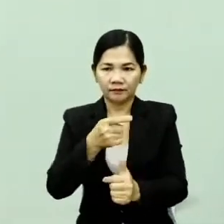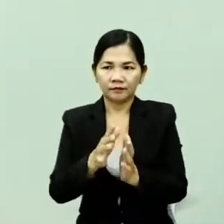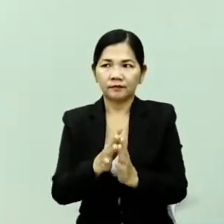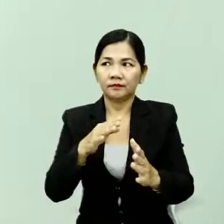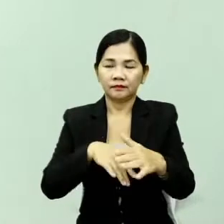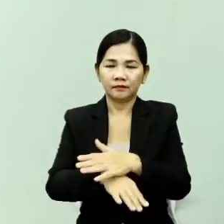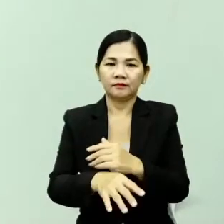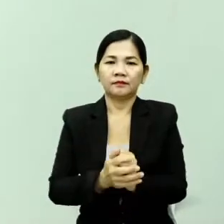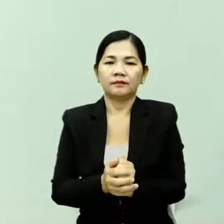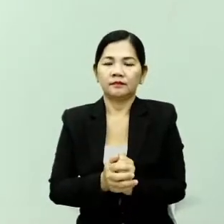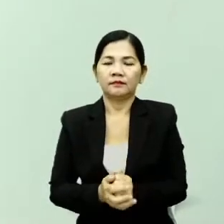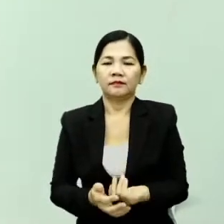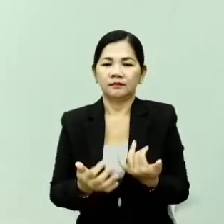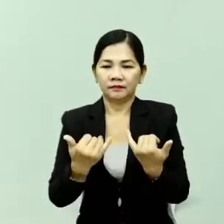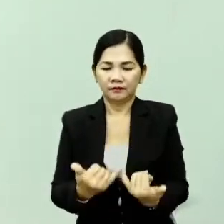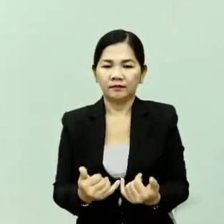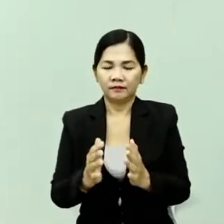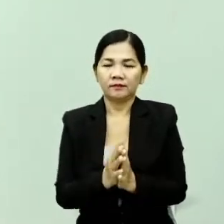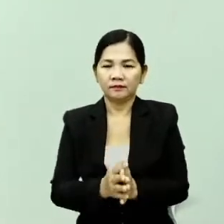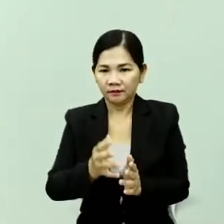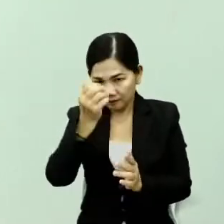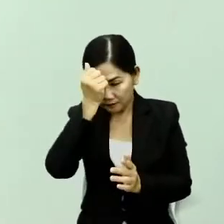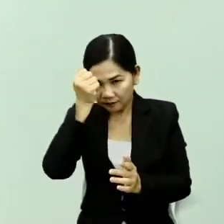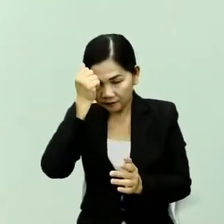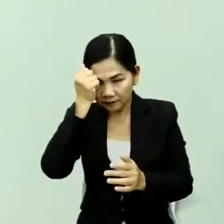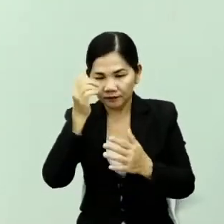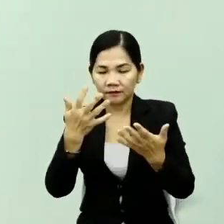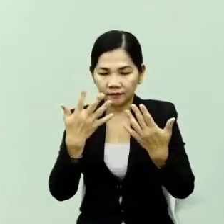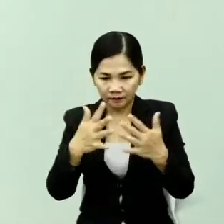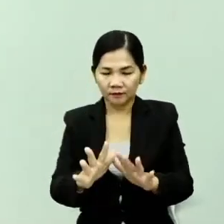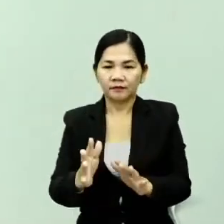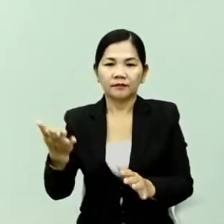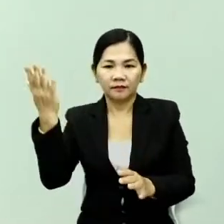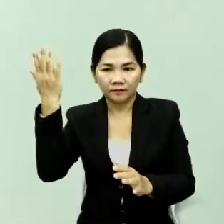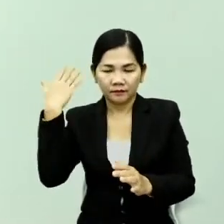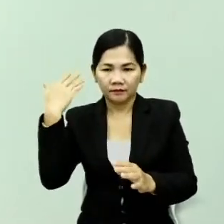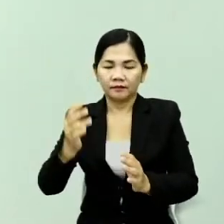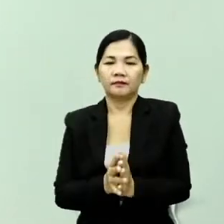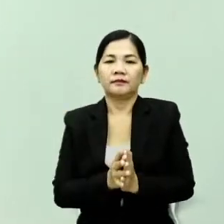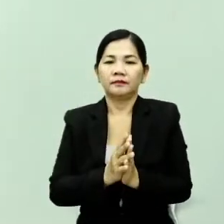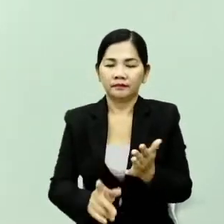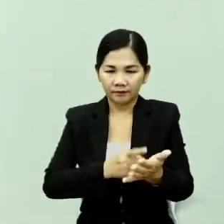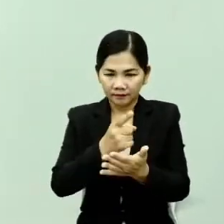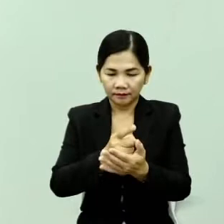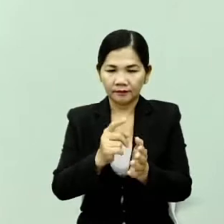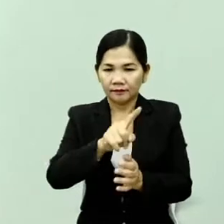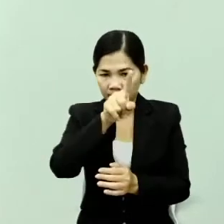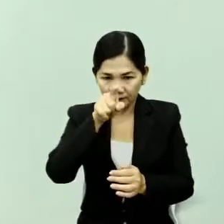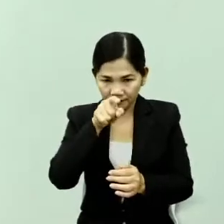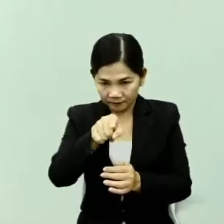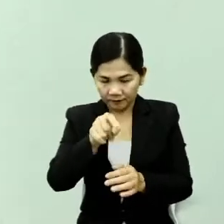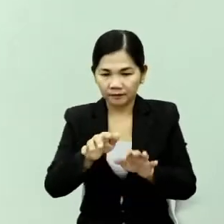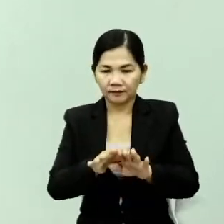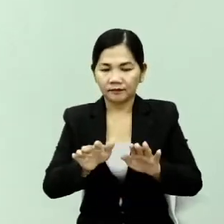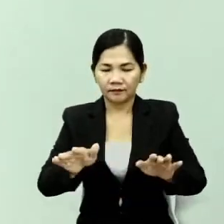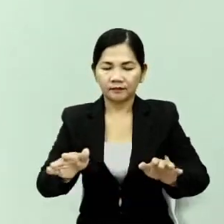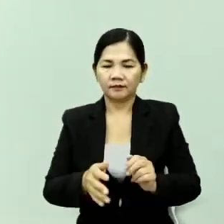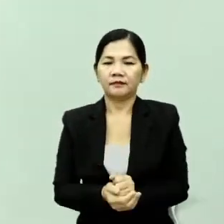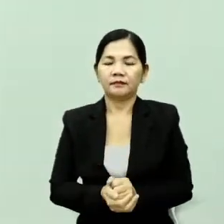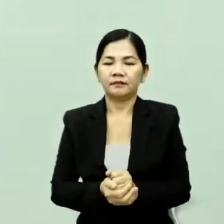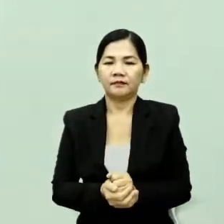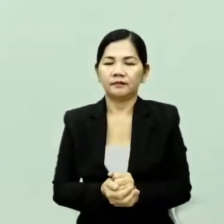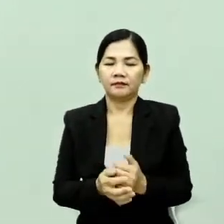bàn to mê riêng tiết cha này cứ xong rầm lập mê riêng đại dương bàn riêng bị thằng ngày mồn chà chẳng con cho rúm đập sầm nứa rồi bàn này cứ tại ác nghĩa nà